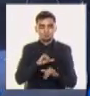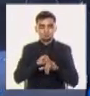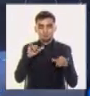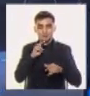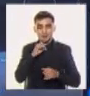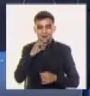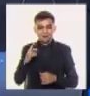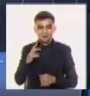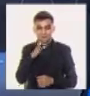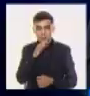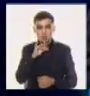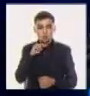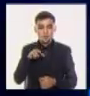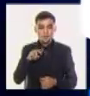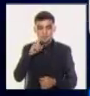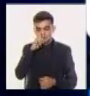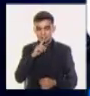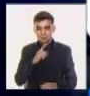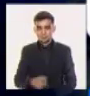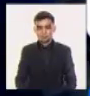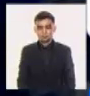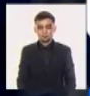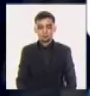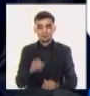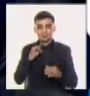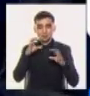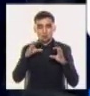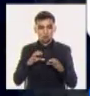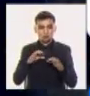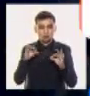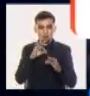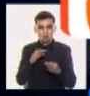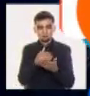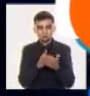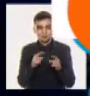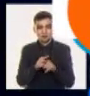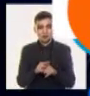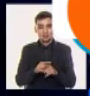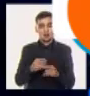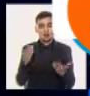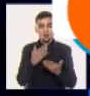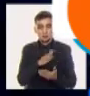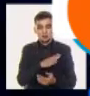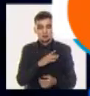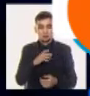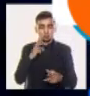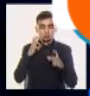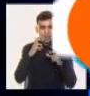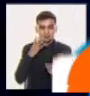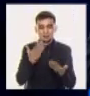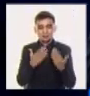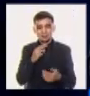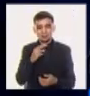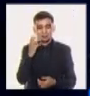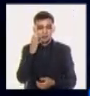усиления карантина в июле. О правилах подачи заявок и положено ли студентам и декретницам социальное пособие в